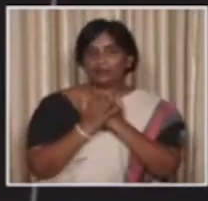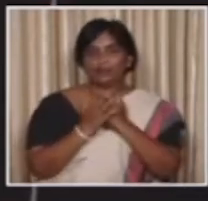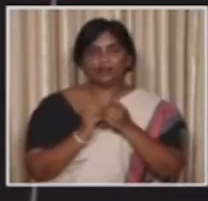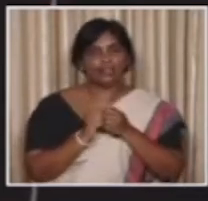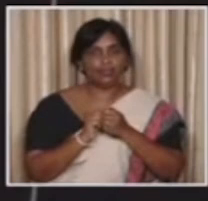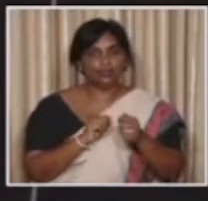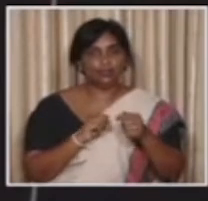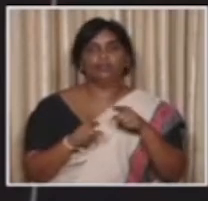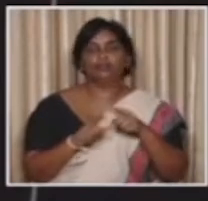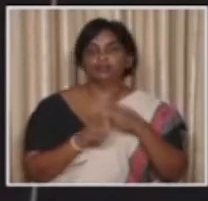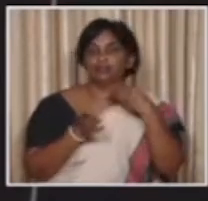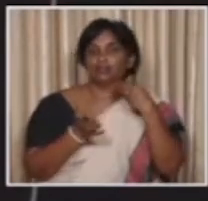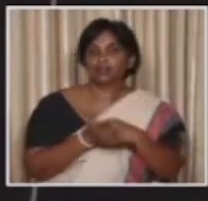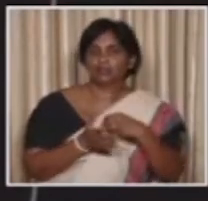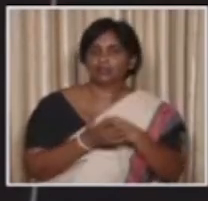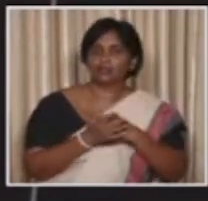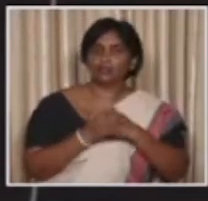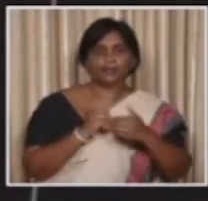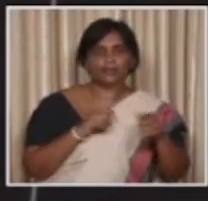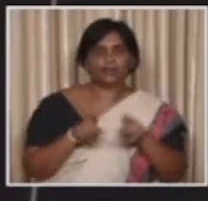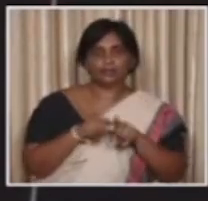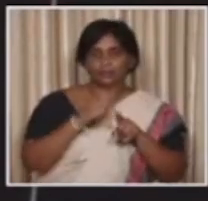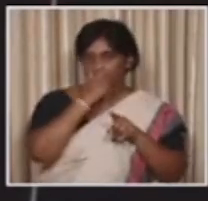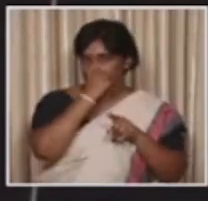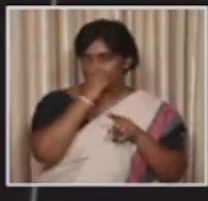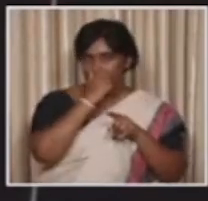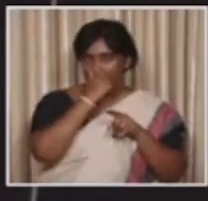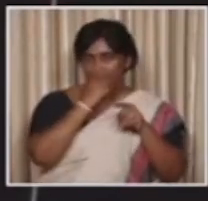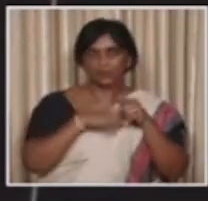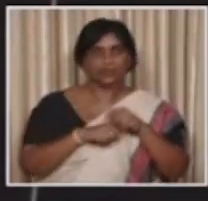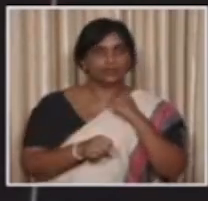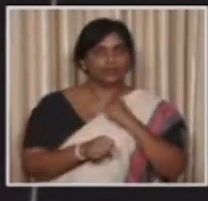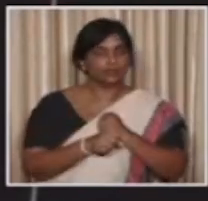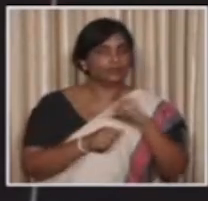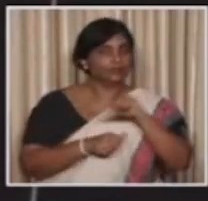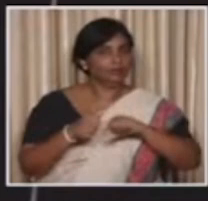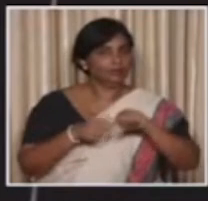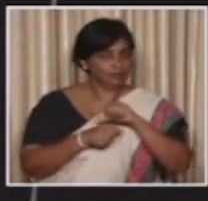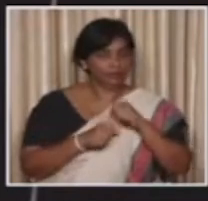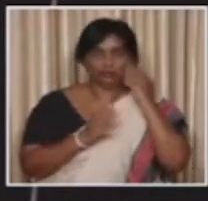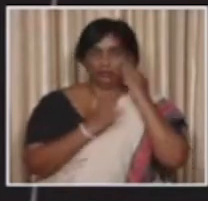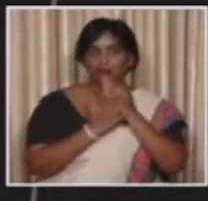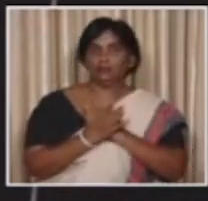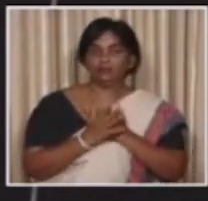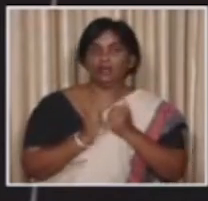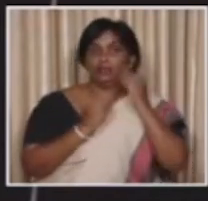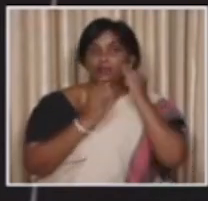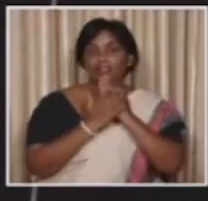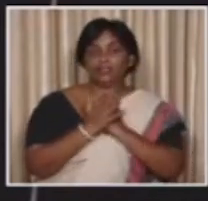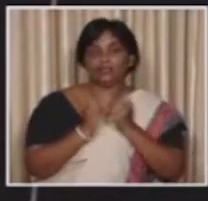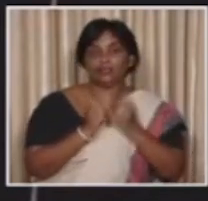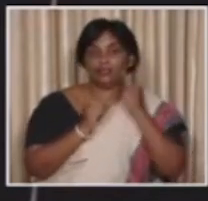ආයතන නඩත්තු කරන්න ආණ්ඩුව වැය කරන මුදල. දැන් මේ වැය මේ රාජ්‍ය ආයතන නඩත්තු කරන්න මේ රටේ මිනිස්සු බදු